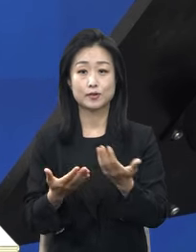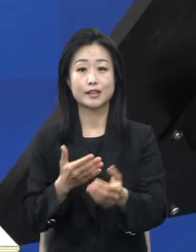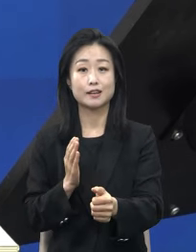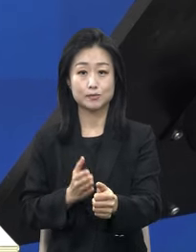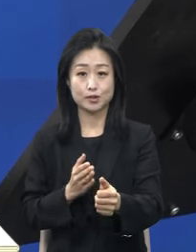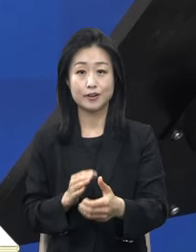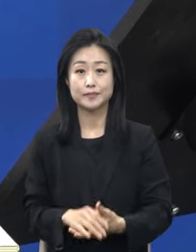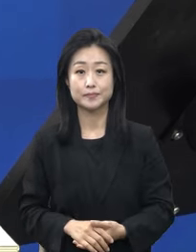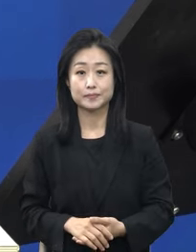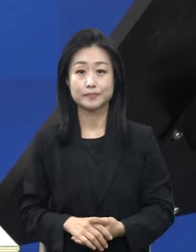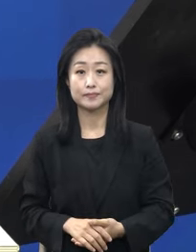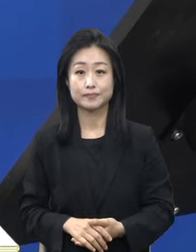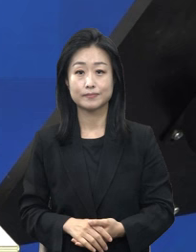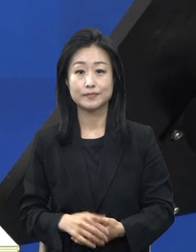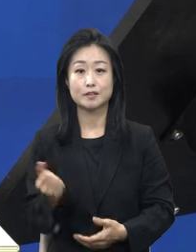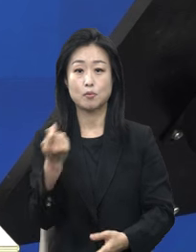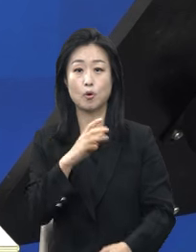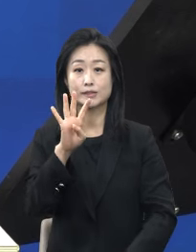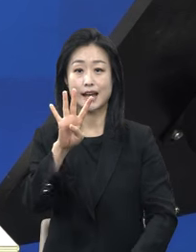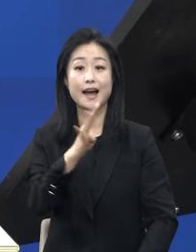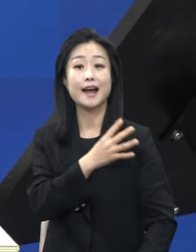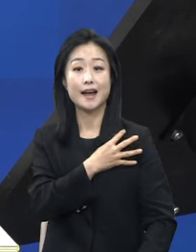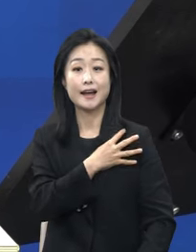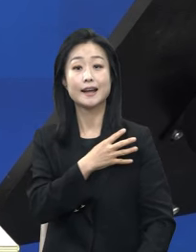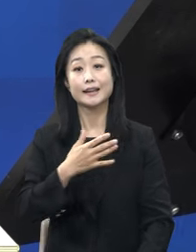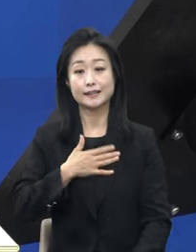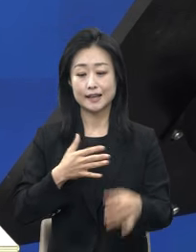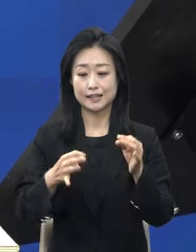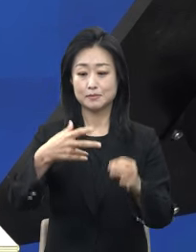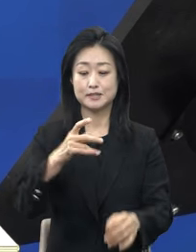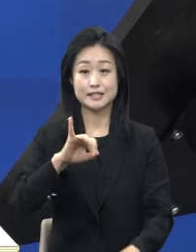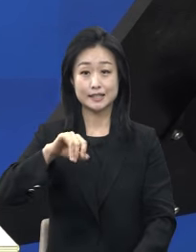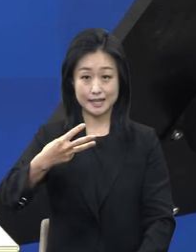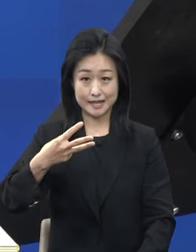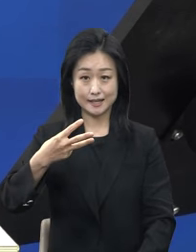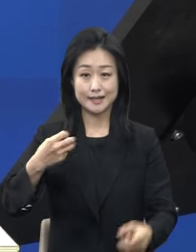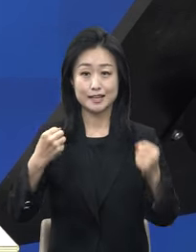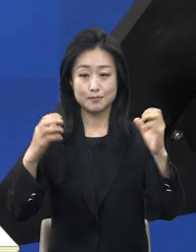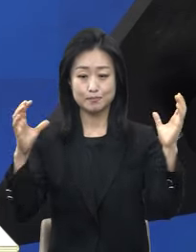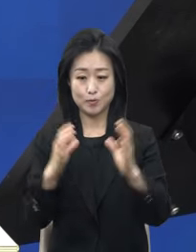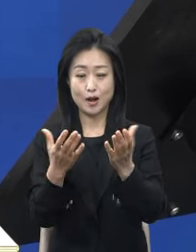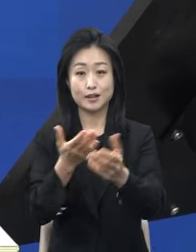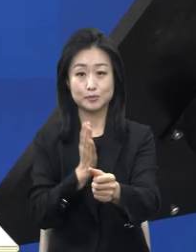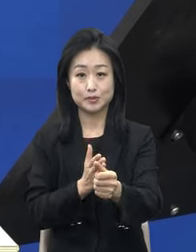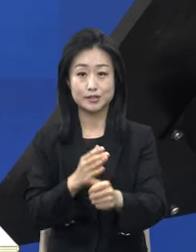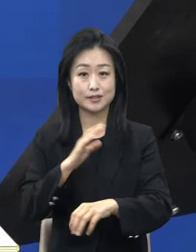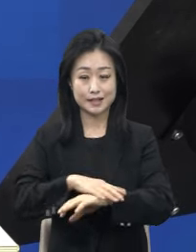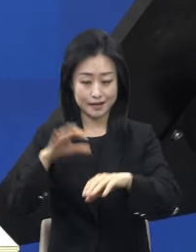기호 4번 김승일에게 힘을 모아주세요. 경청해 주셔서 감사드립니다.